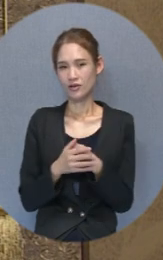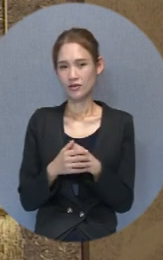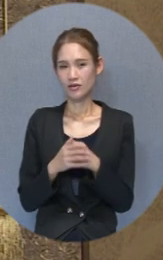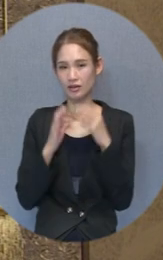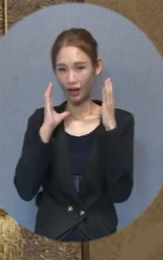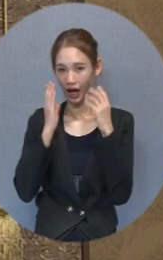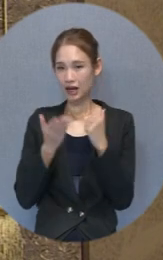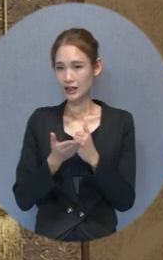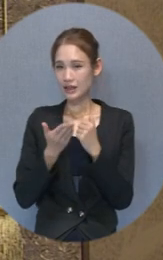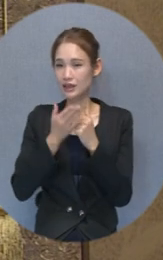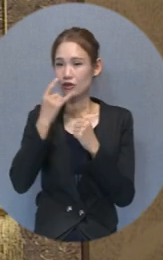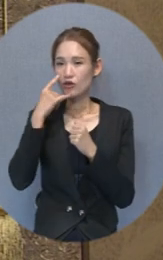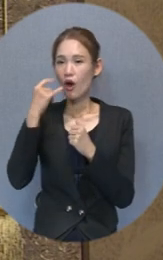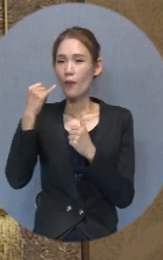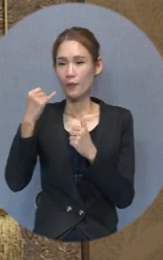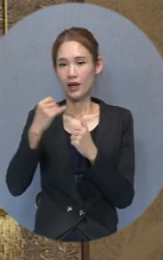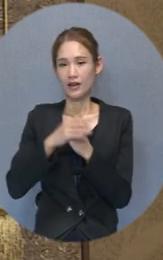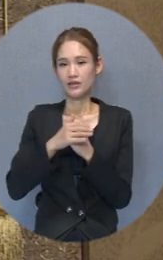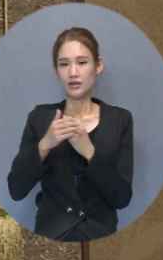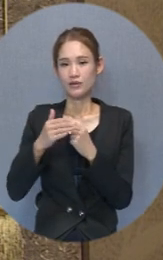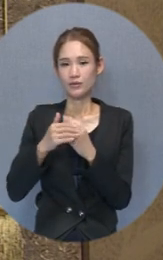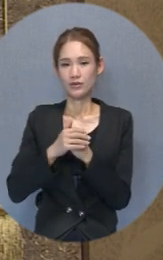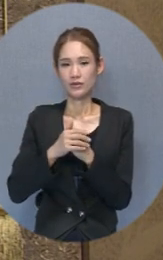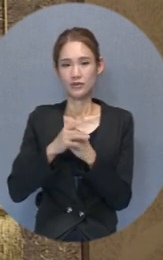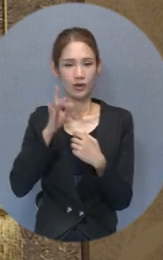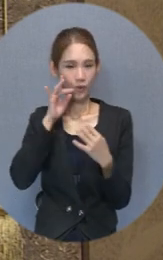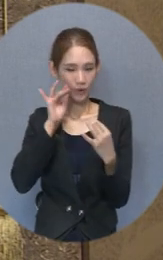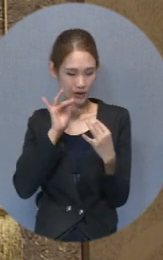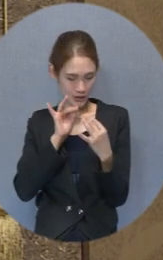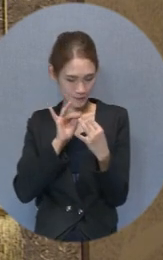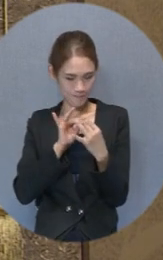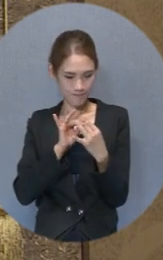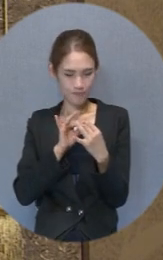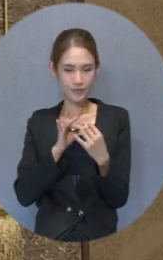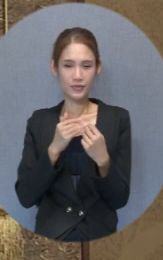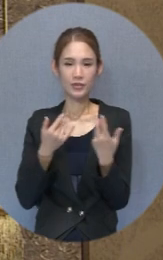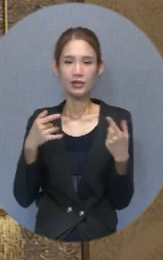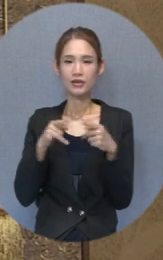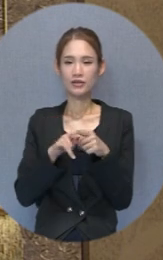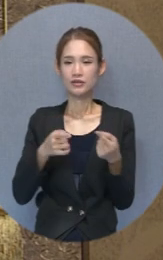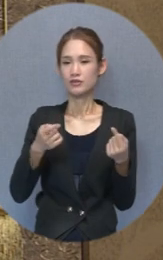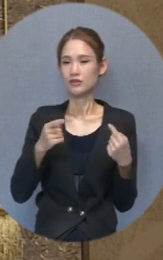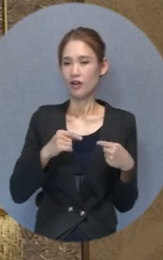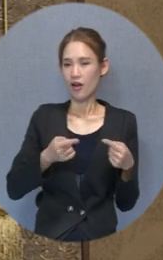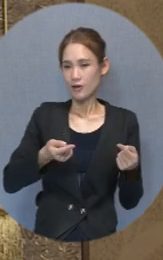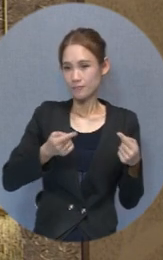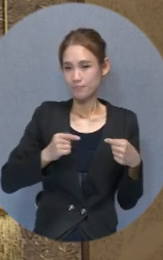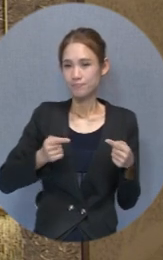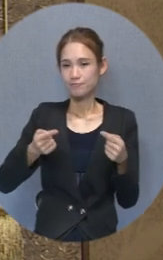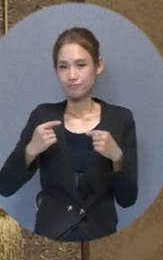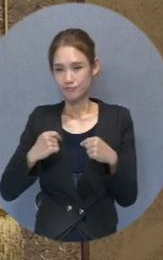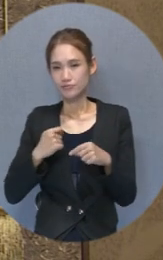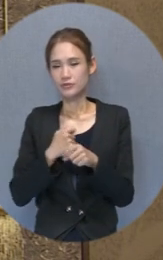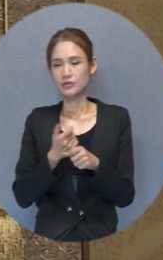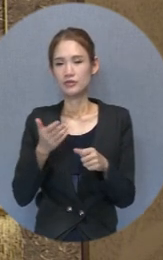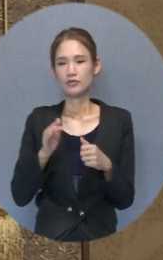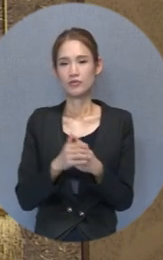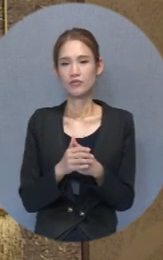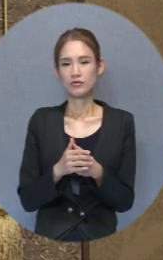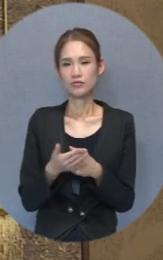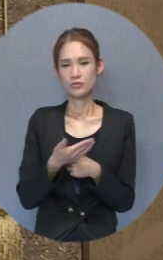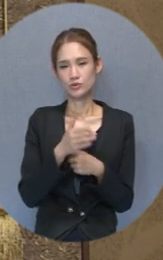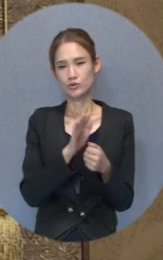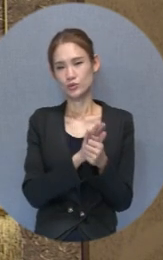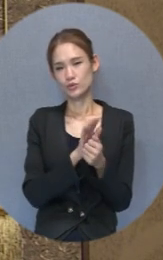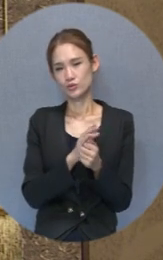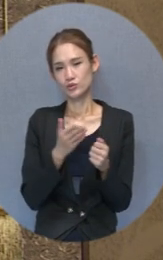키우는 엄마들이었기 때문에 그 내용에 더 공감을 하시고 네. 그래서 참여를 더 열심히 해주셨는데 그분들에게 조금